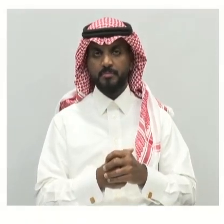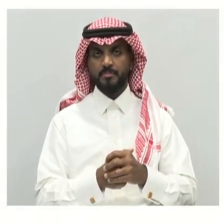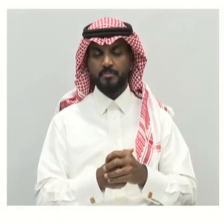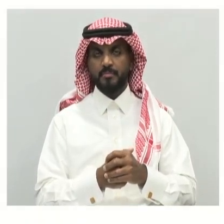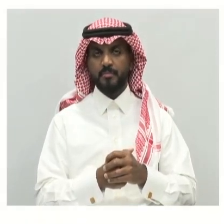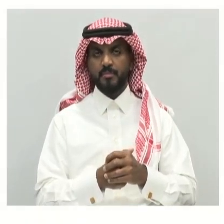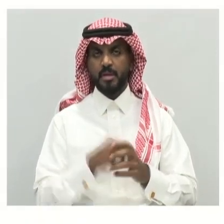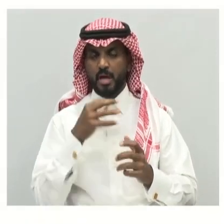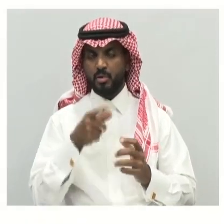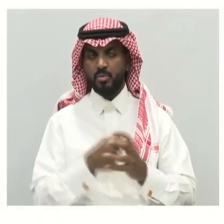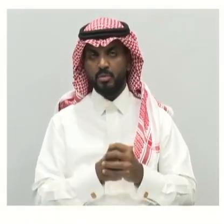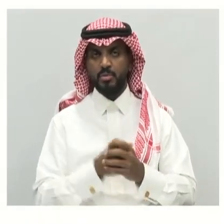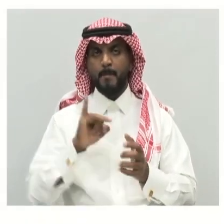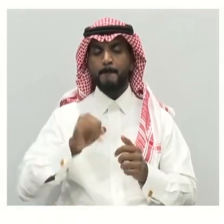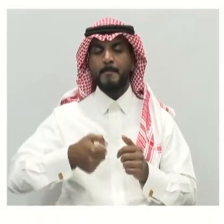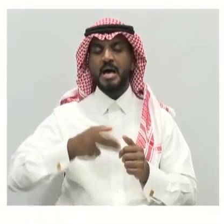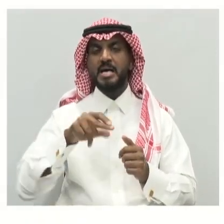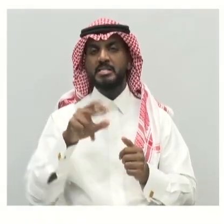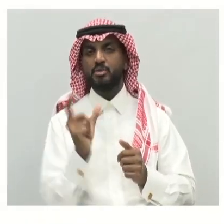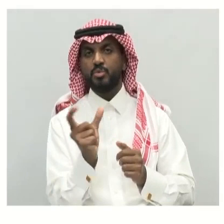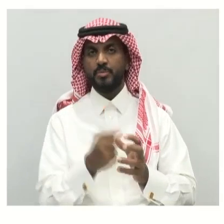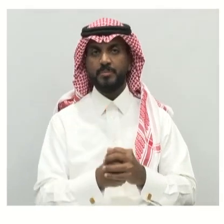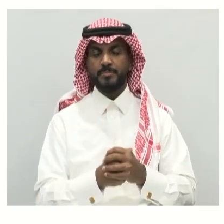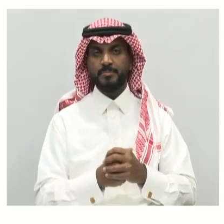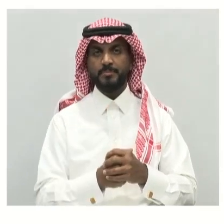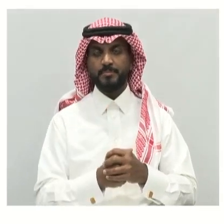هيا اقراوا مازن احسنتم